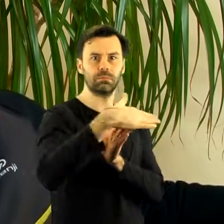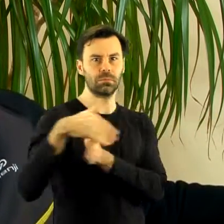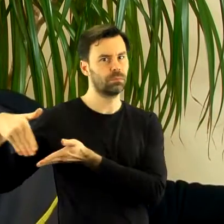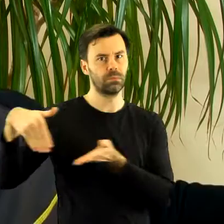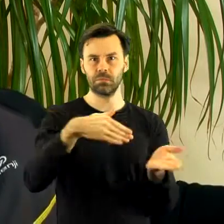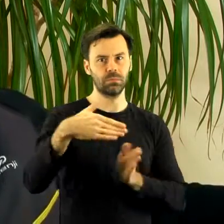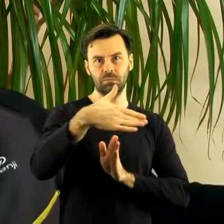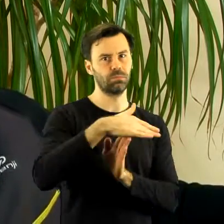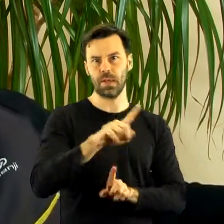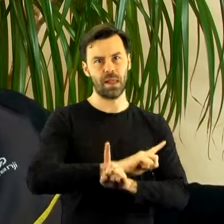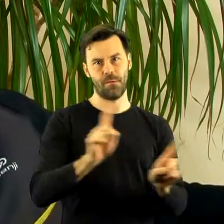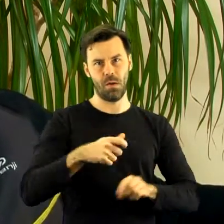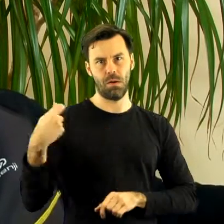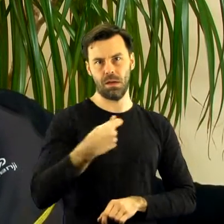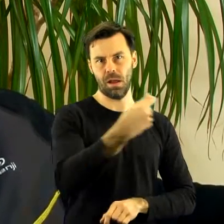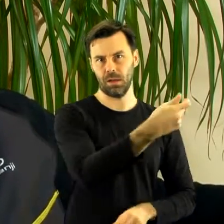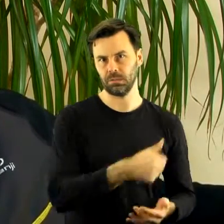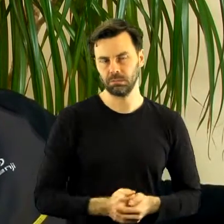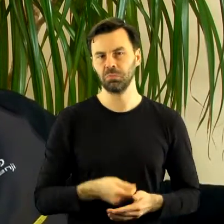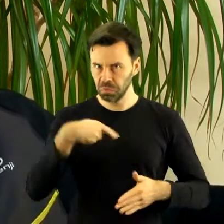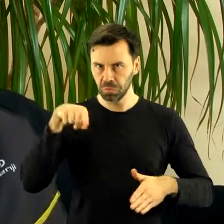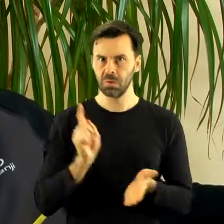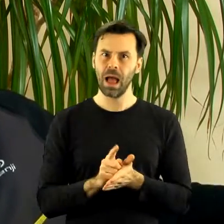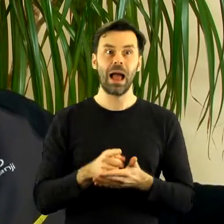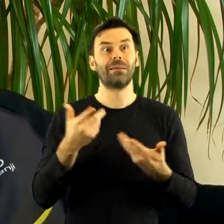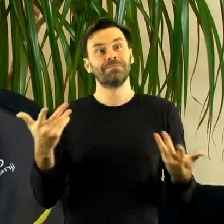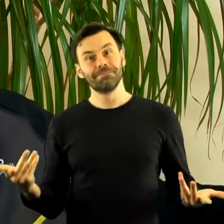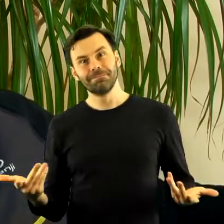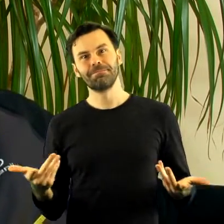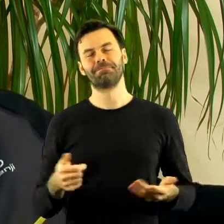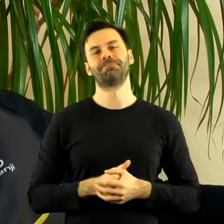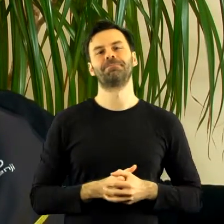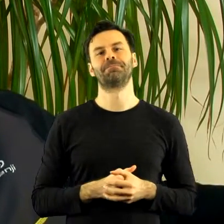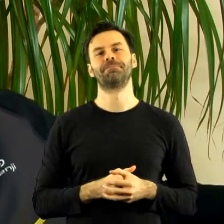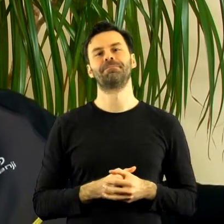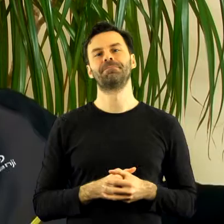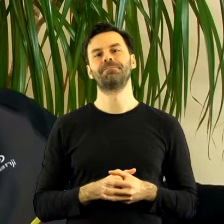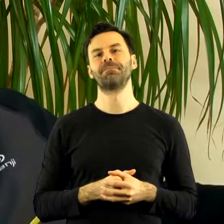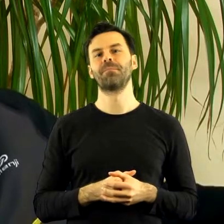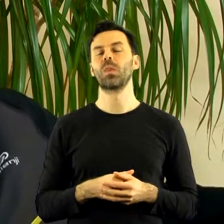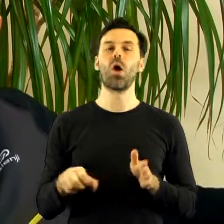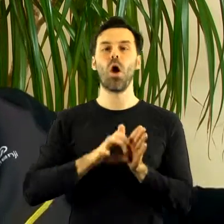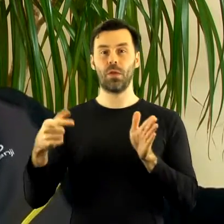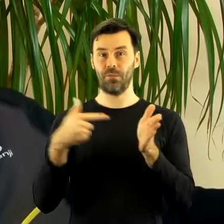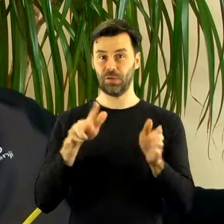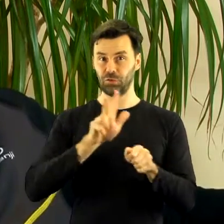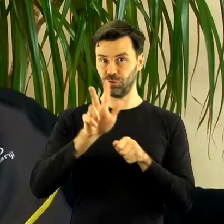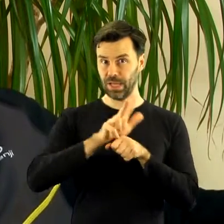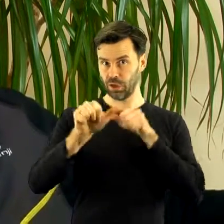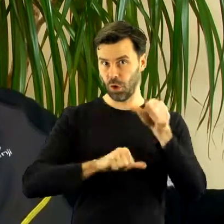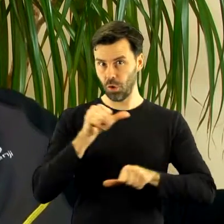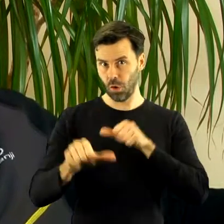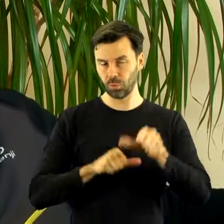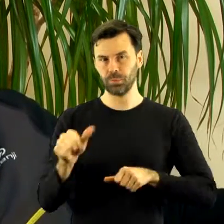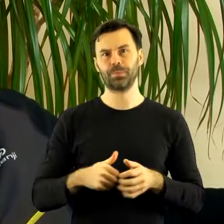wysypiska były. Także jakiś tam skutek, może nie do końca taki, jak oczekiwałem, ale był osiągnięty. Natomiast od